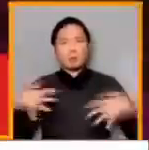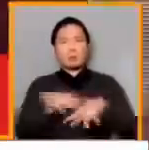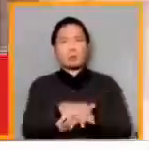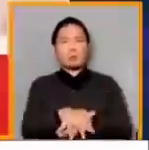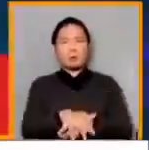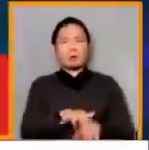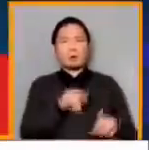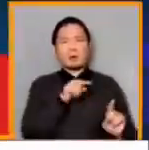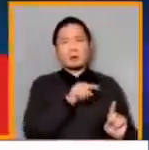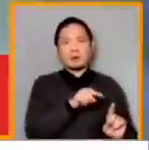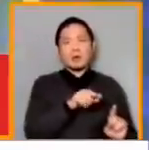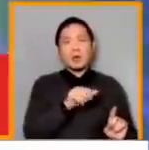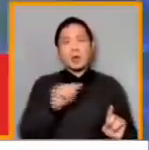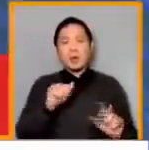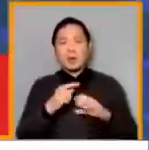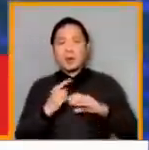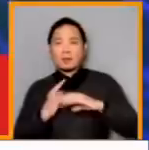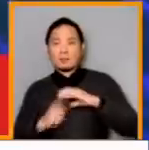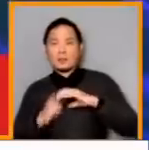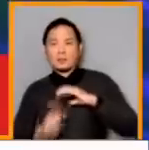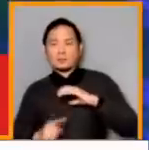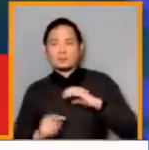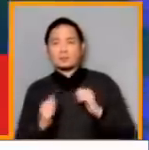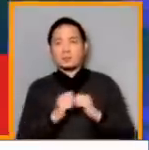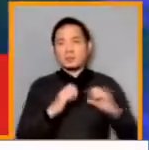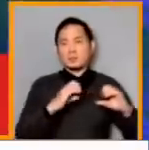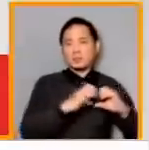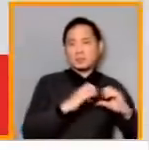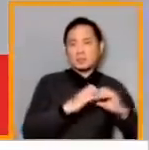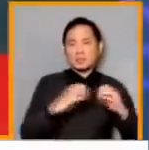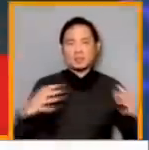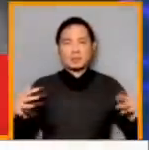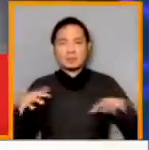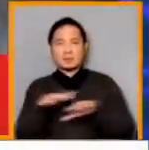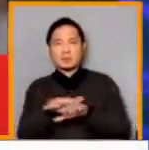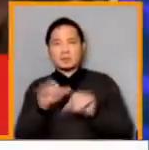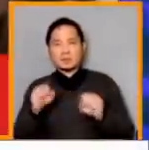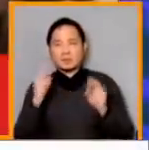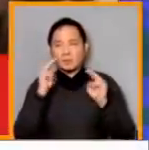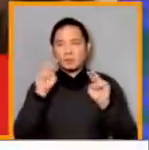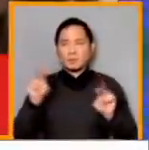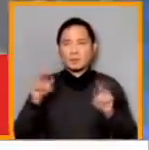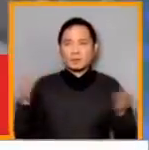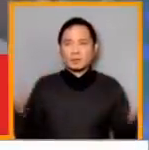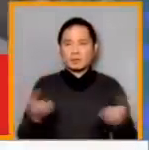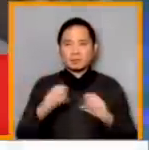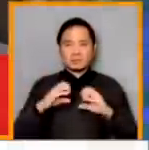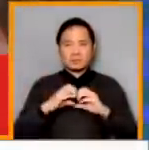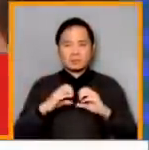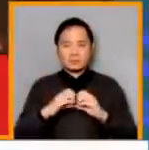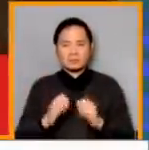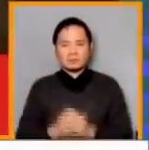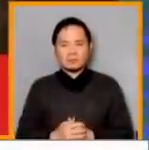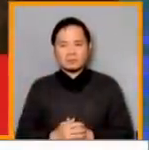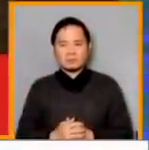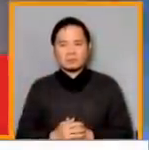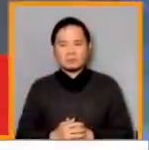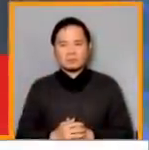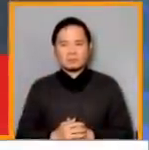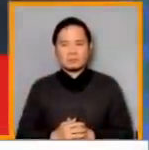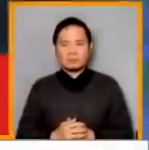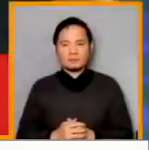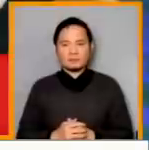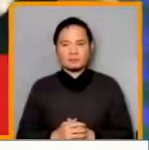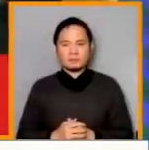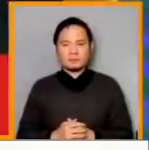Cinema ng ABS-CBN, mapapanood nyo na rin sa Kapuso Network. Namiss ko to, ah. I love you po. I love you din.